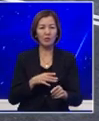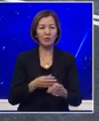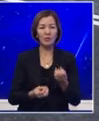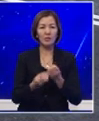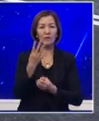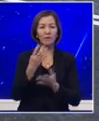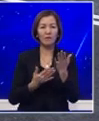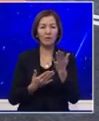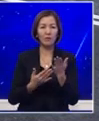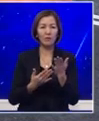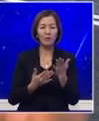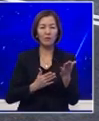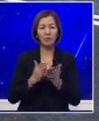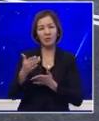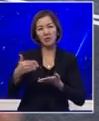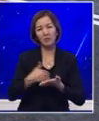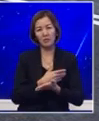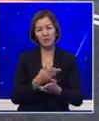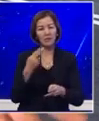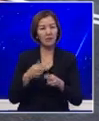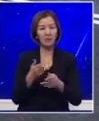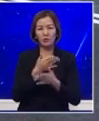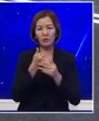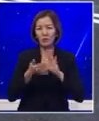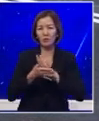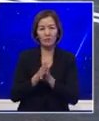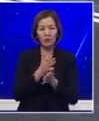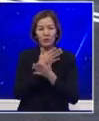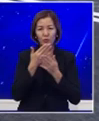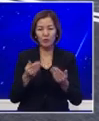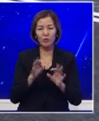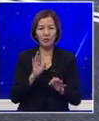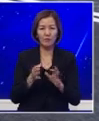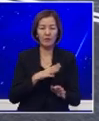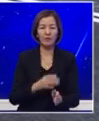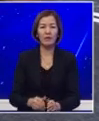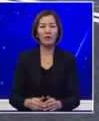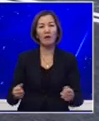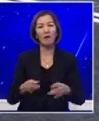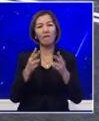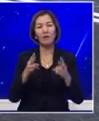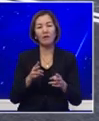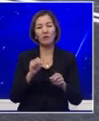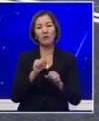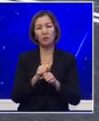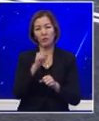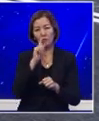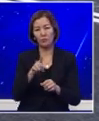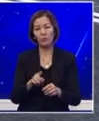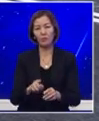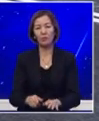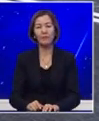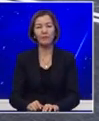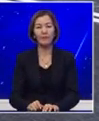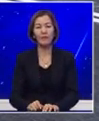светоформен сөз салады, шыға салады. Шыққанда кептеліс болмайды, светофорда міне жерде авария болмайды. Сондықтан мына жасағандарына мыңда